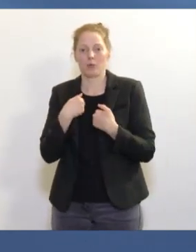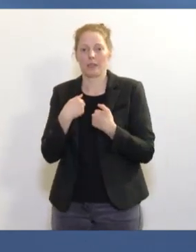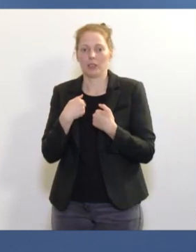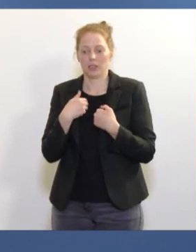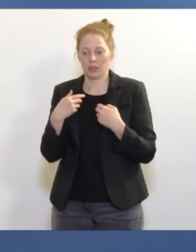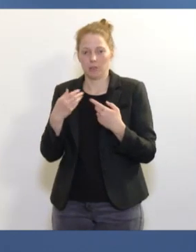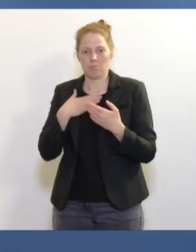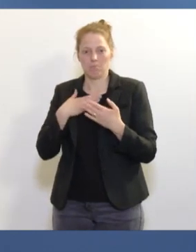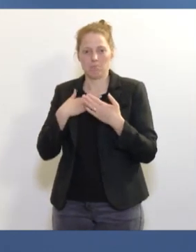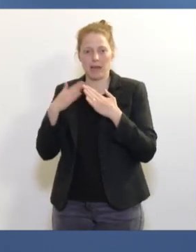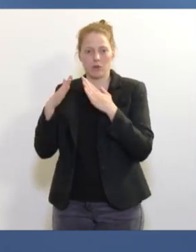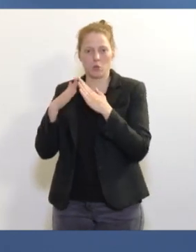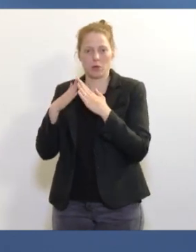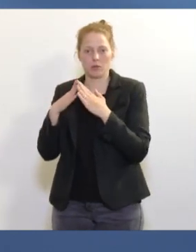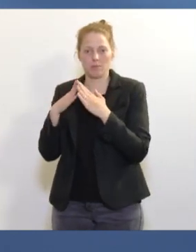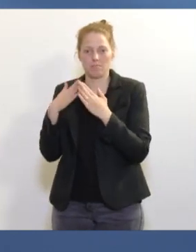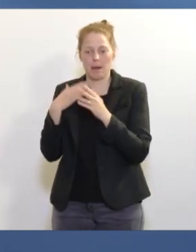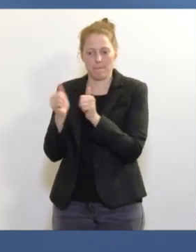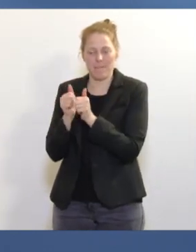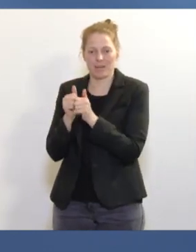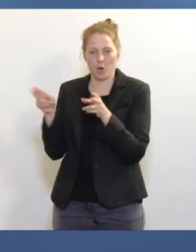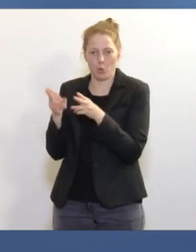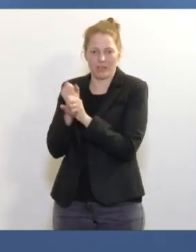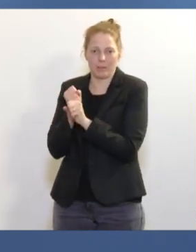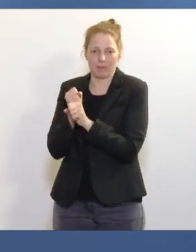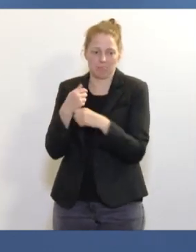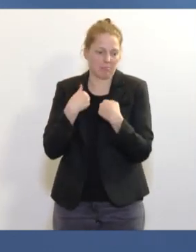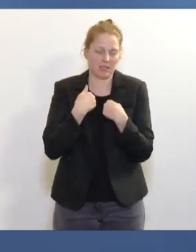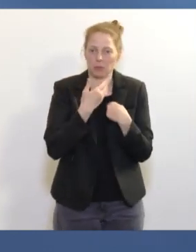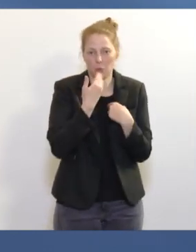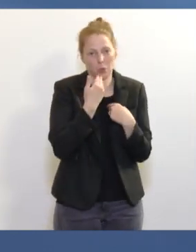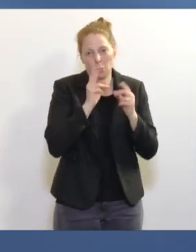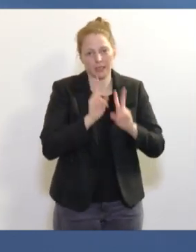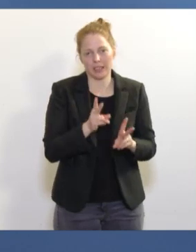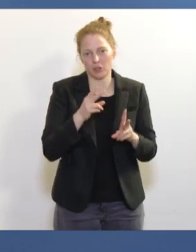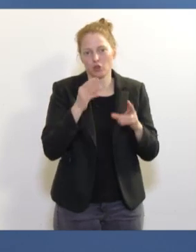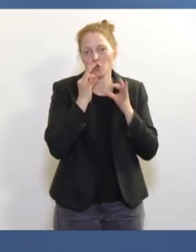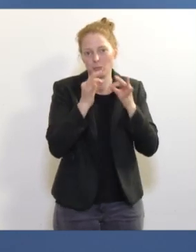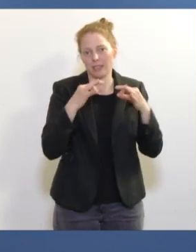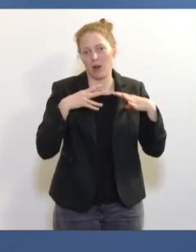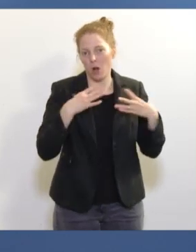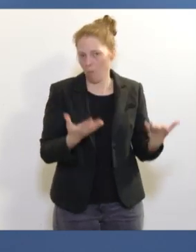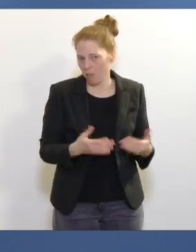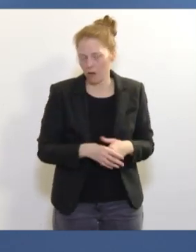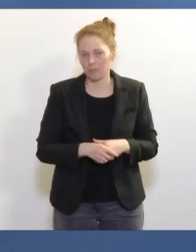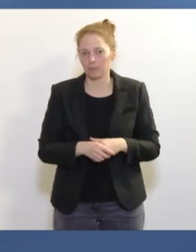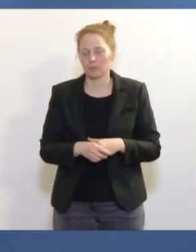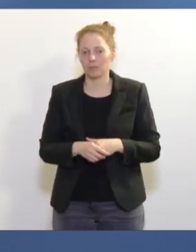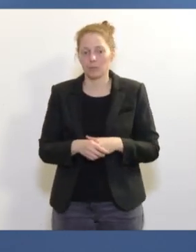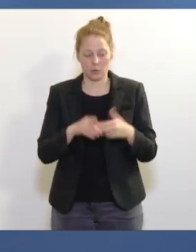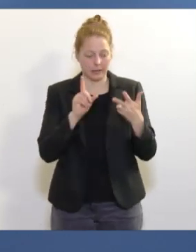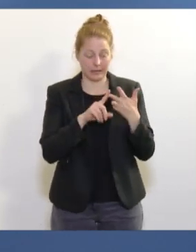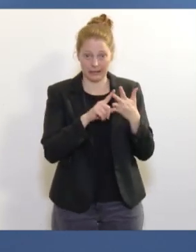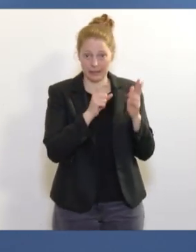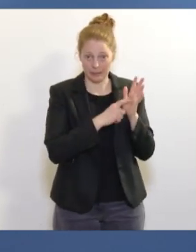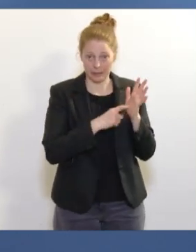den am Chômage partiell ist, auch kein Recht auf Congé pour raison familial hat. Aber wir haben als dritte Bedingung gesagt, dass er keine andere Möglichkeit